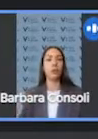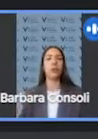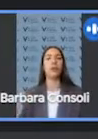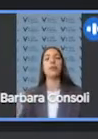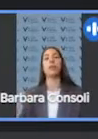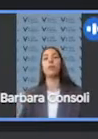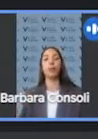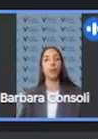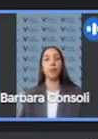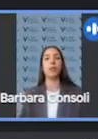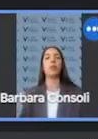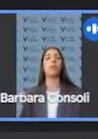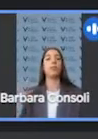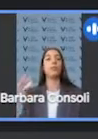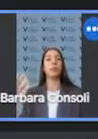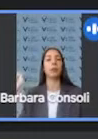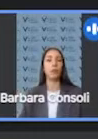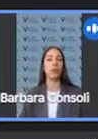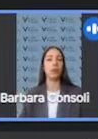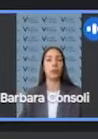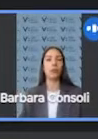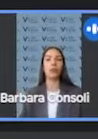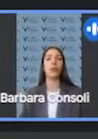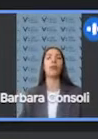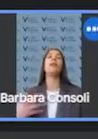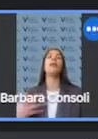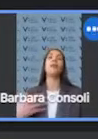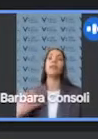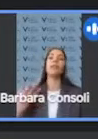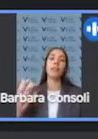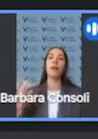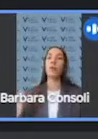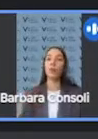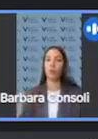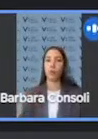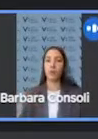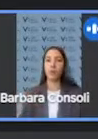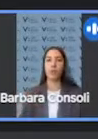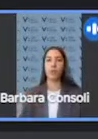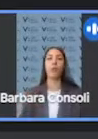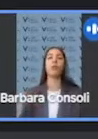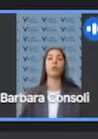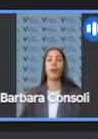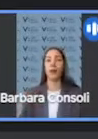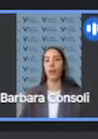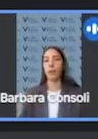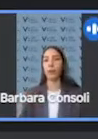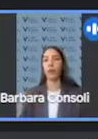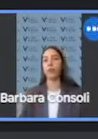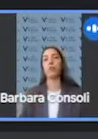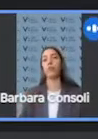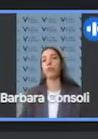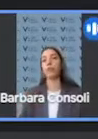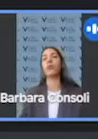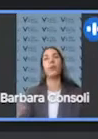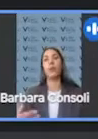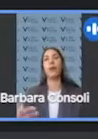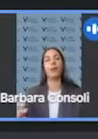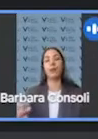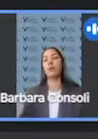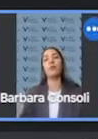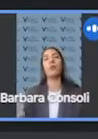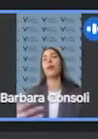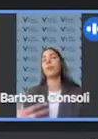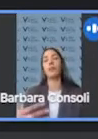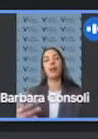i corsi, perché seguendo i corsi, ascoltando le spiegazioni dei professori, vi sarà molto più semplice poi trovare il metodo di studio adatto